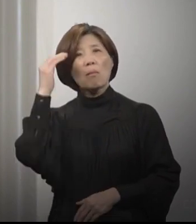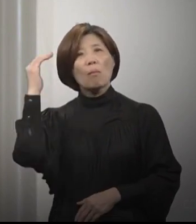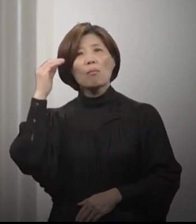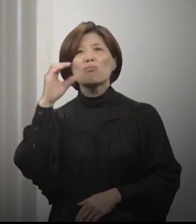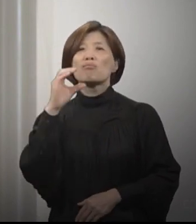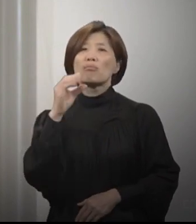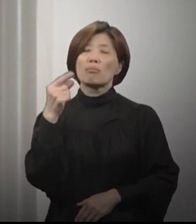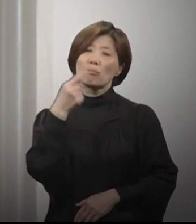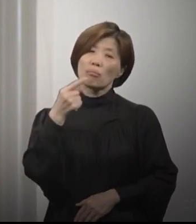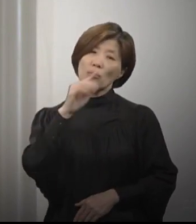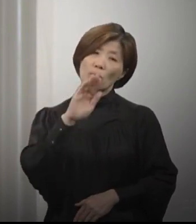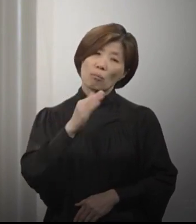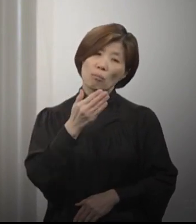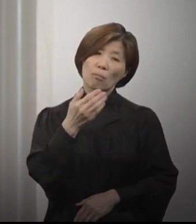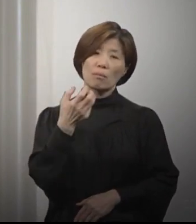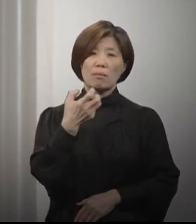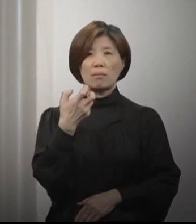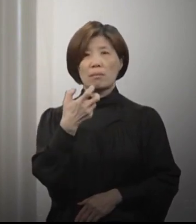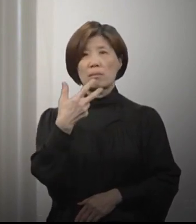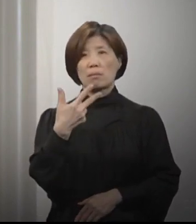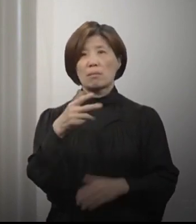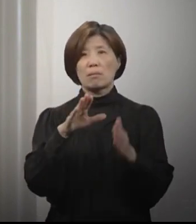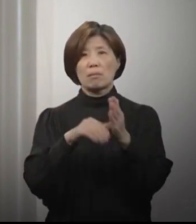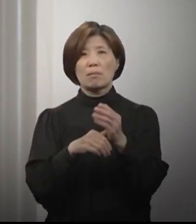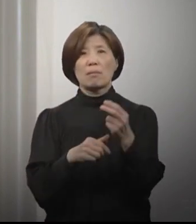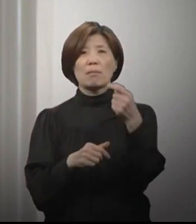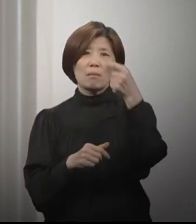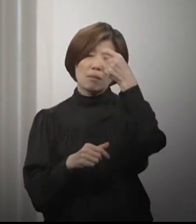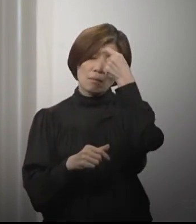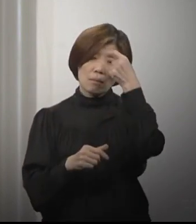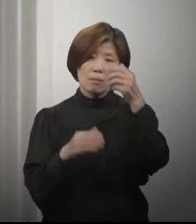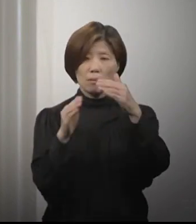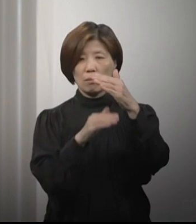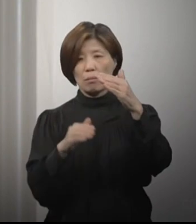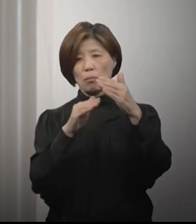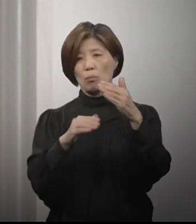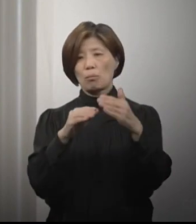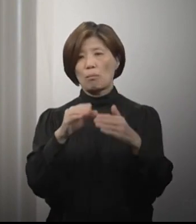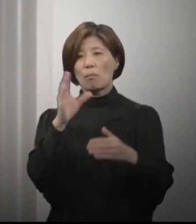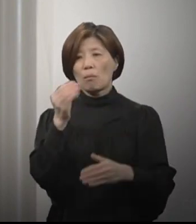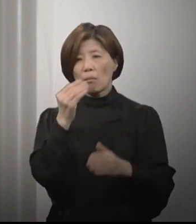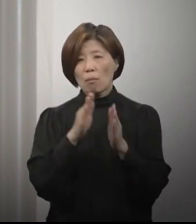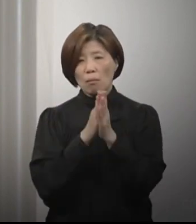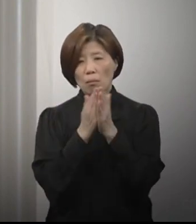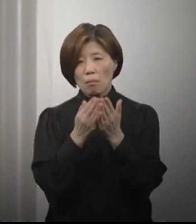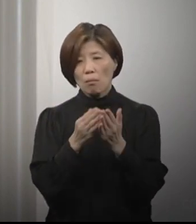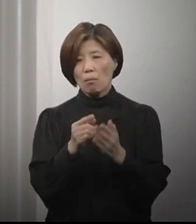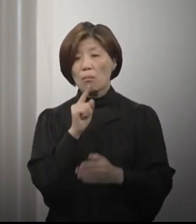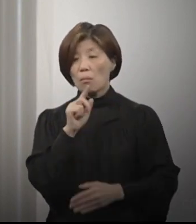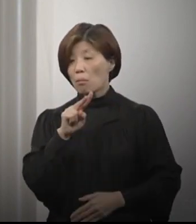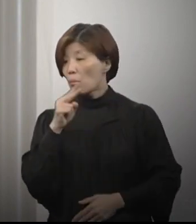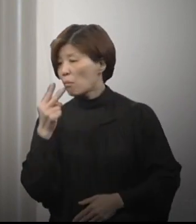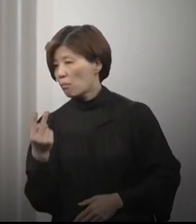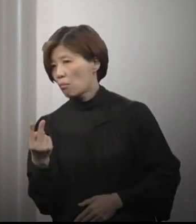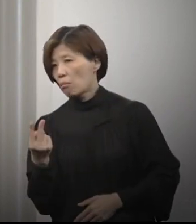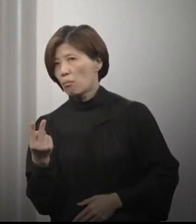한국천주교회는 1977년 개신교와 함께 공동 번역 성서를 간행하여